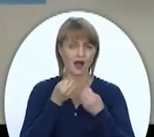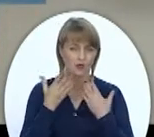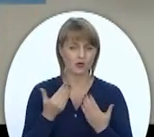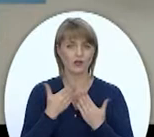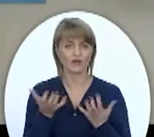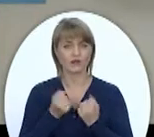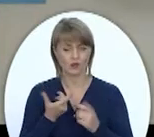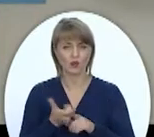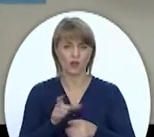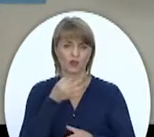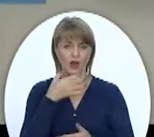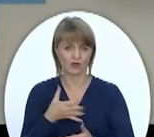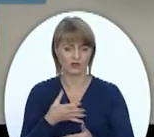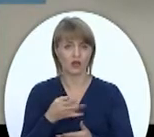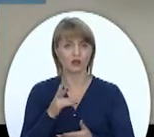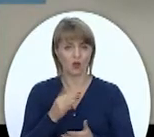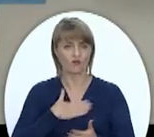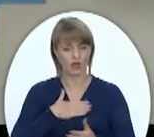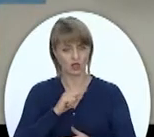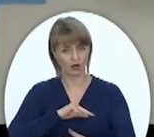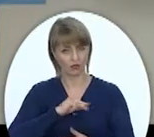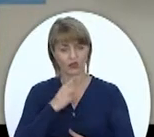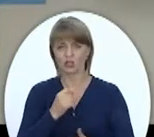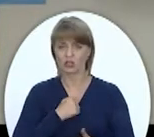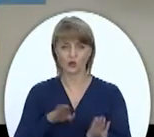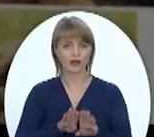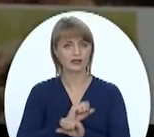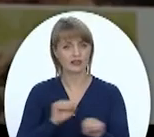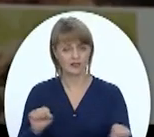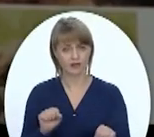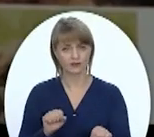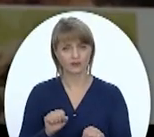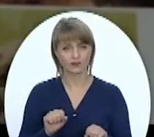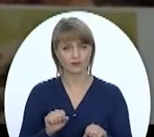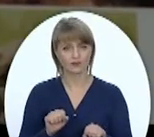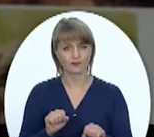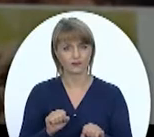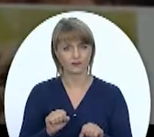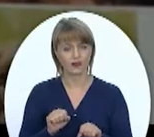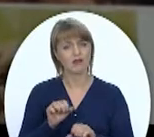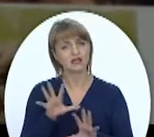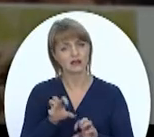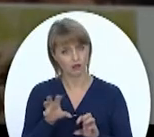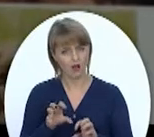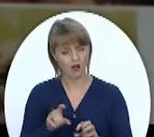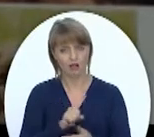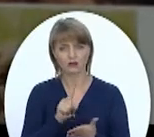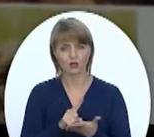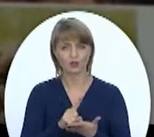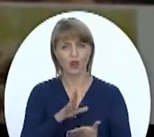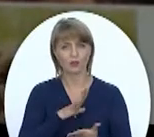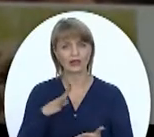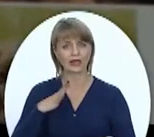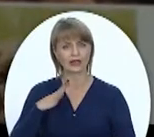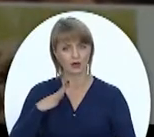я его возьму, он мне очень нравится. Но в нашей работе, к сожалению, так нельзя. Ну, собака все-таки должна